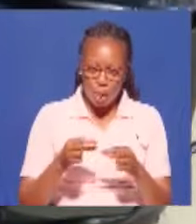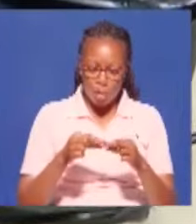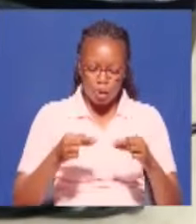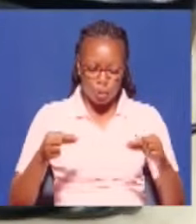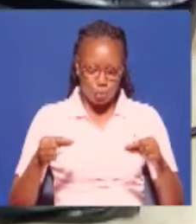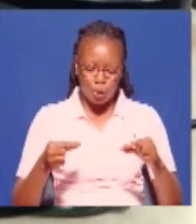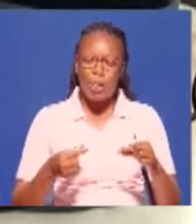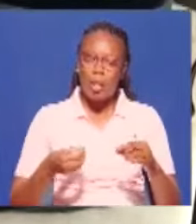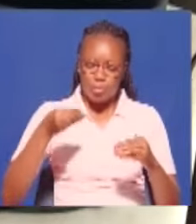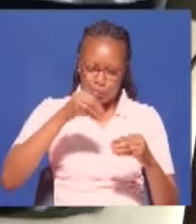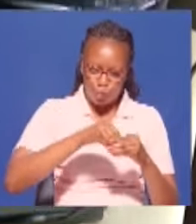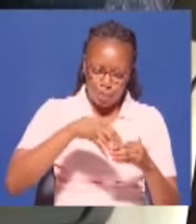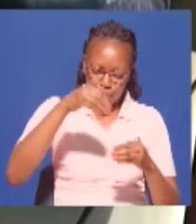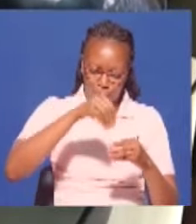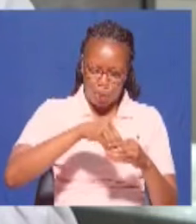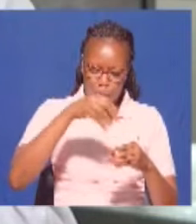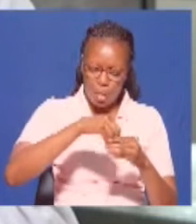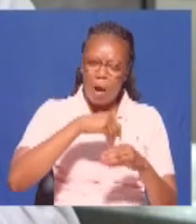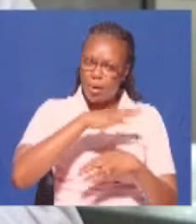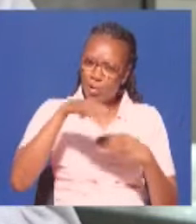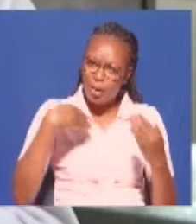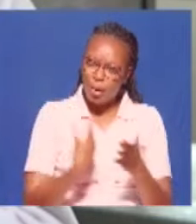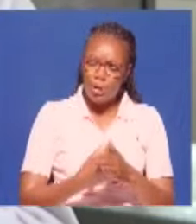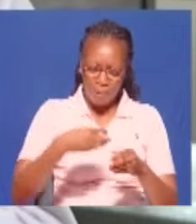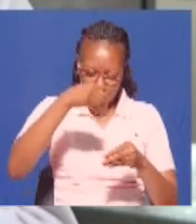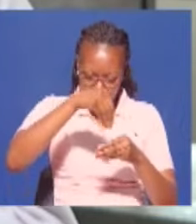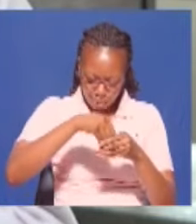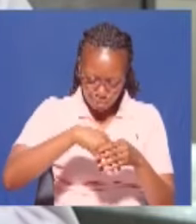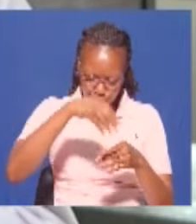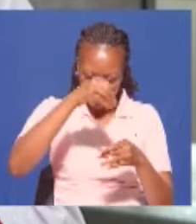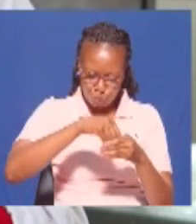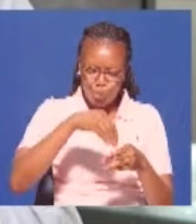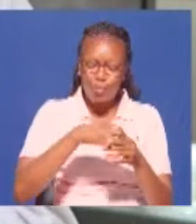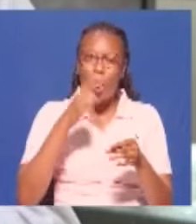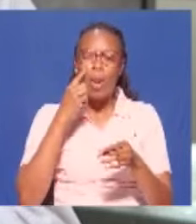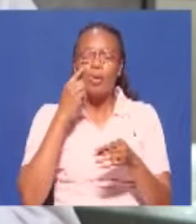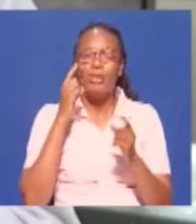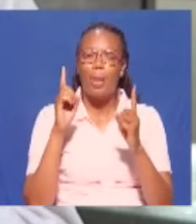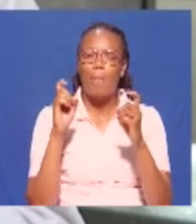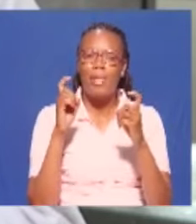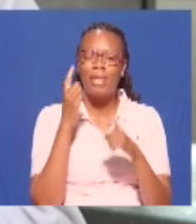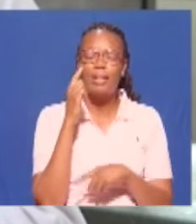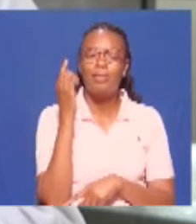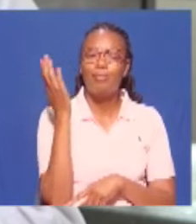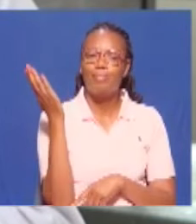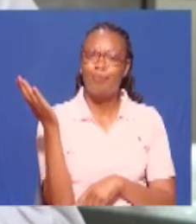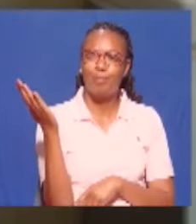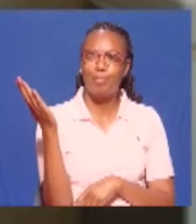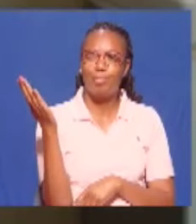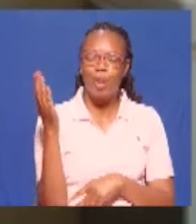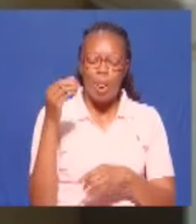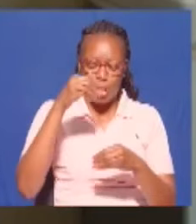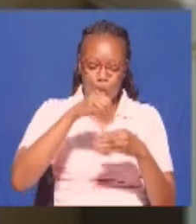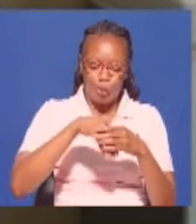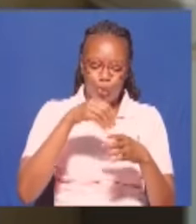ndani. After mixing and stuffing, inaitwa stuffing. So after kustuff your sausage, inafaa kuwekwa